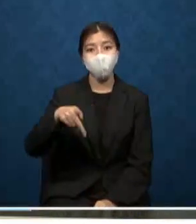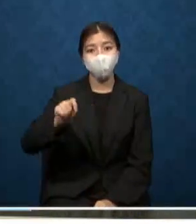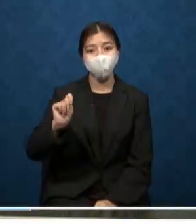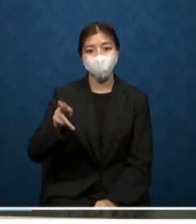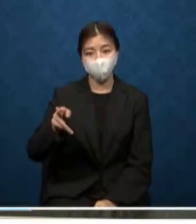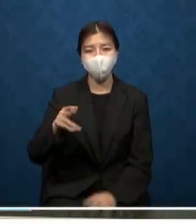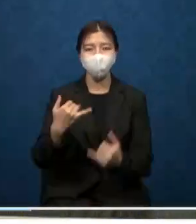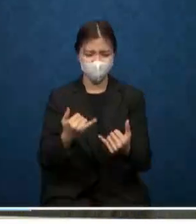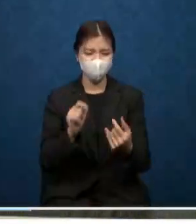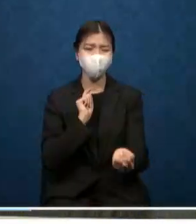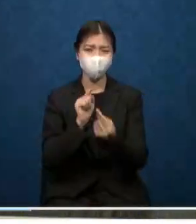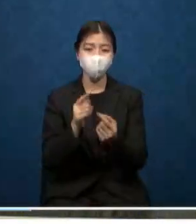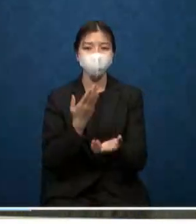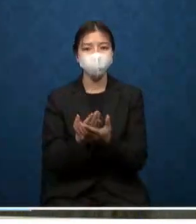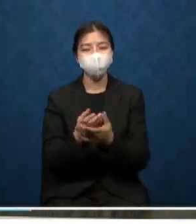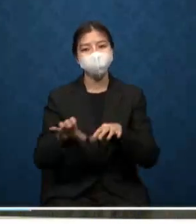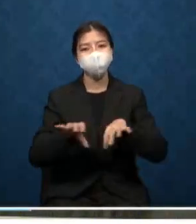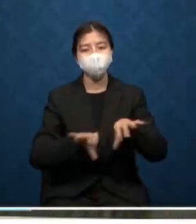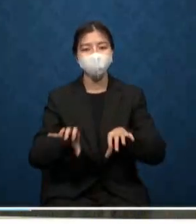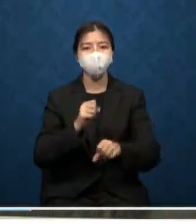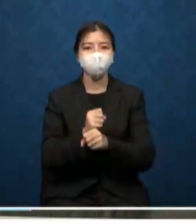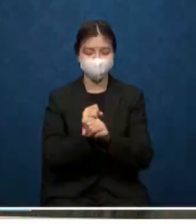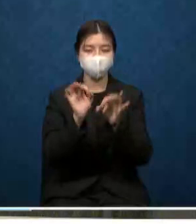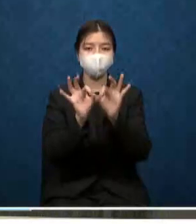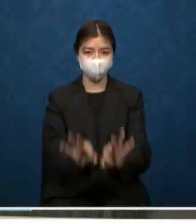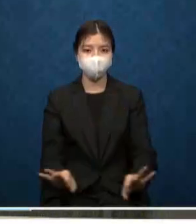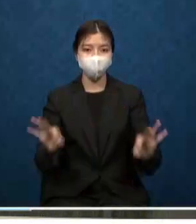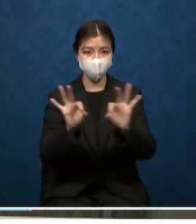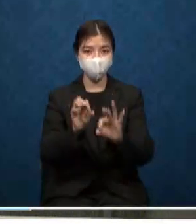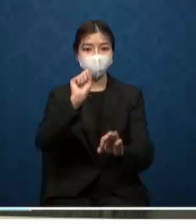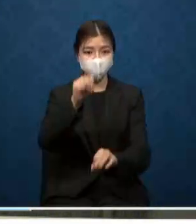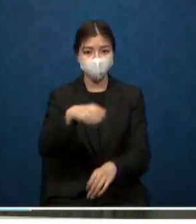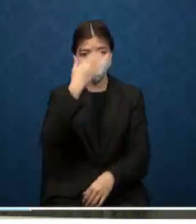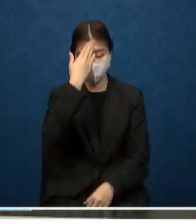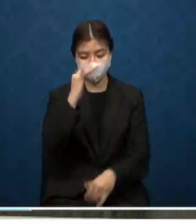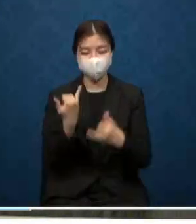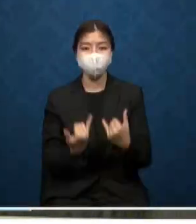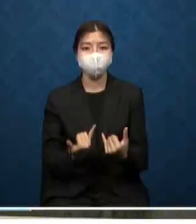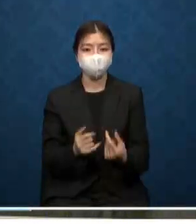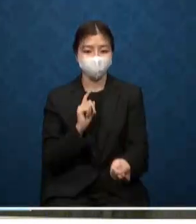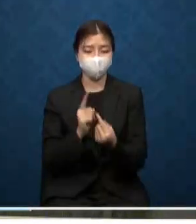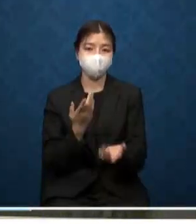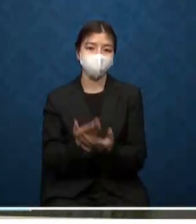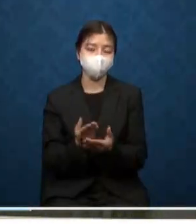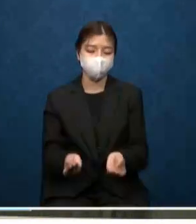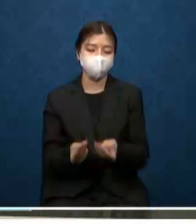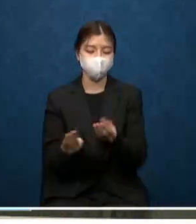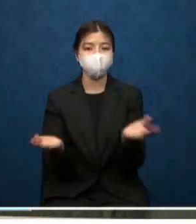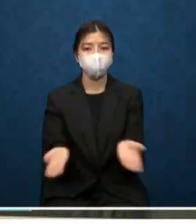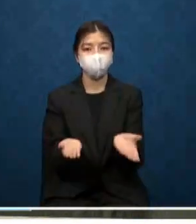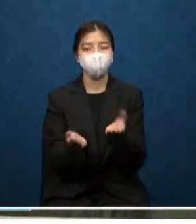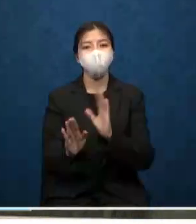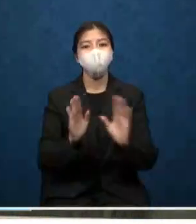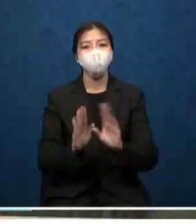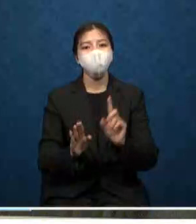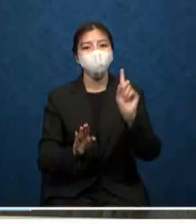ำแล้วก็การจัดสรรงบประมาณผมคิดว่าเป็นเรื่องที่สำคัญเพราะงบประมาณที่จะจัดให้กับองค์กรปกครองส่วนท้องถิ่นเนี่ยคิดเป็นประมาณ